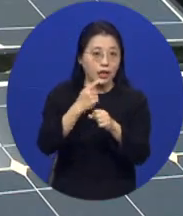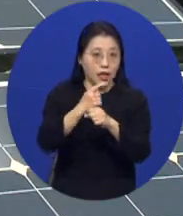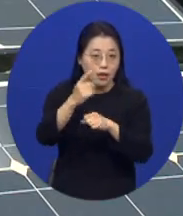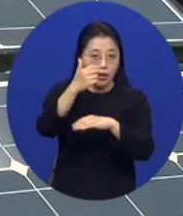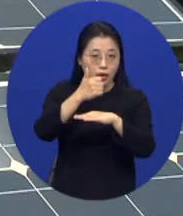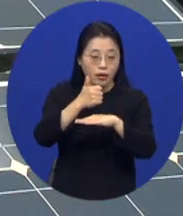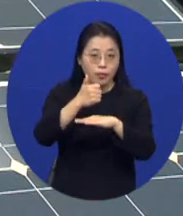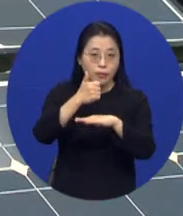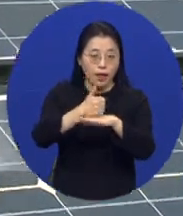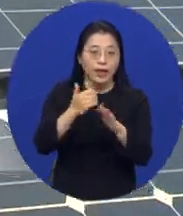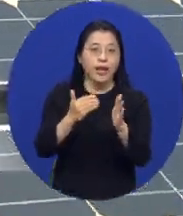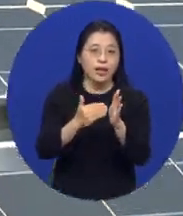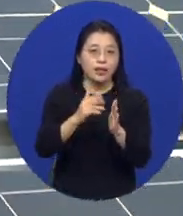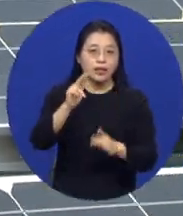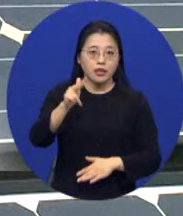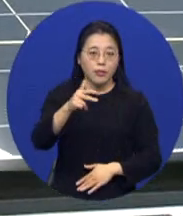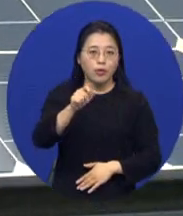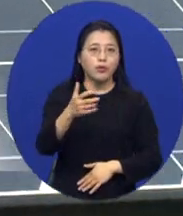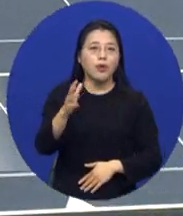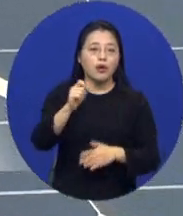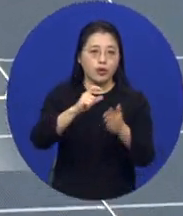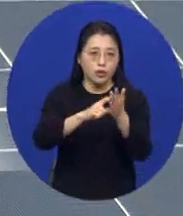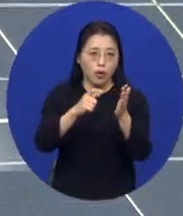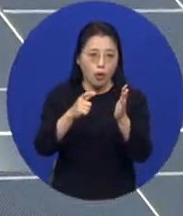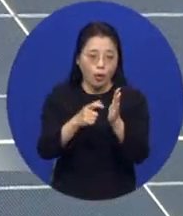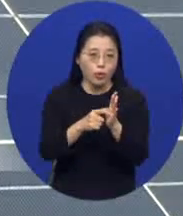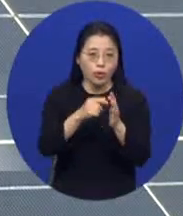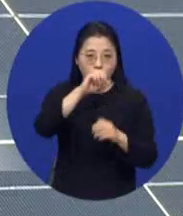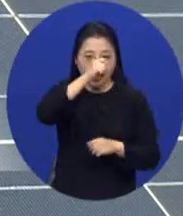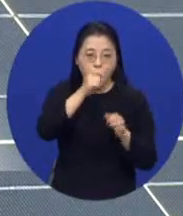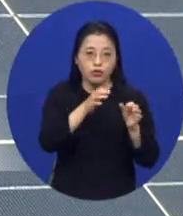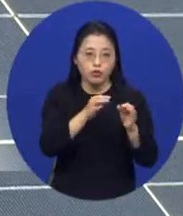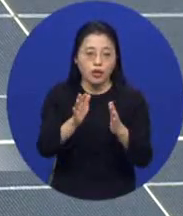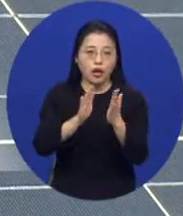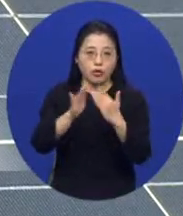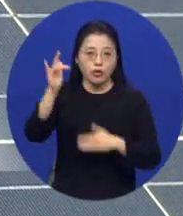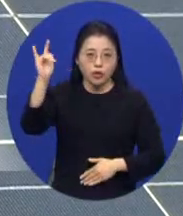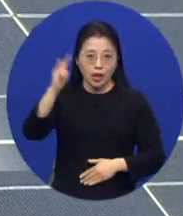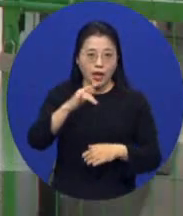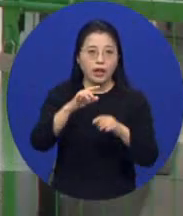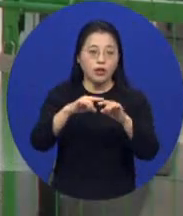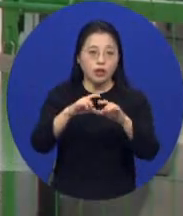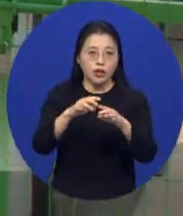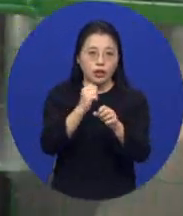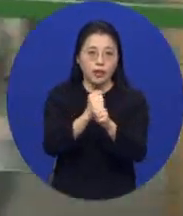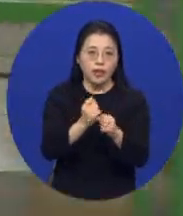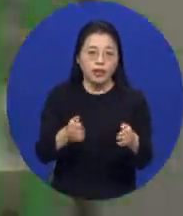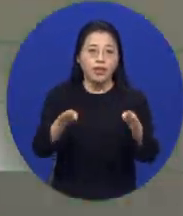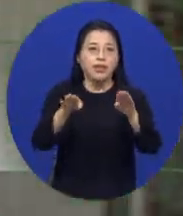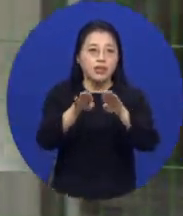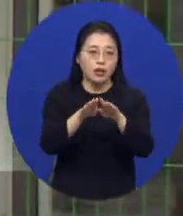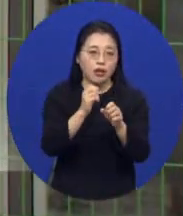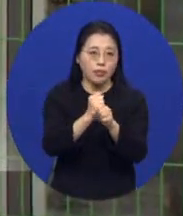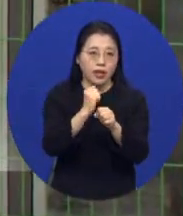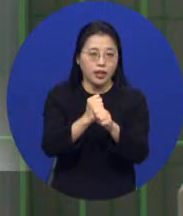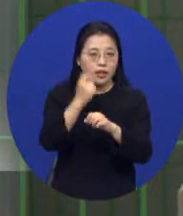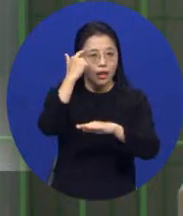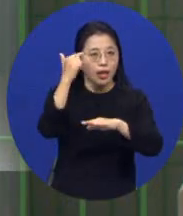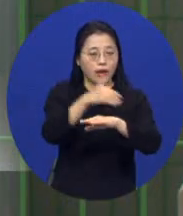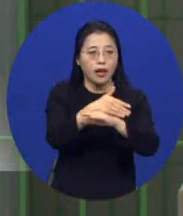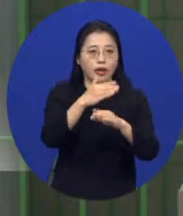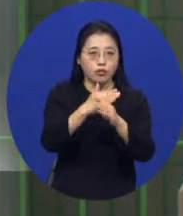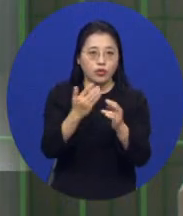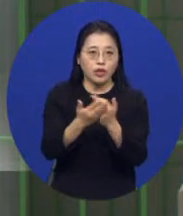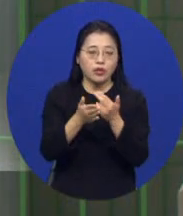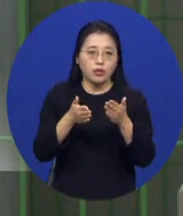755억원을 들여 48mb의 태양광 발전시설을 조성하겠다며 제주도에 개발 사업 시행승인을